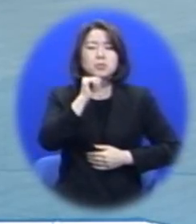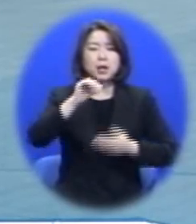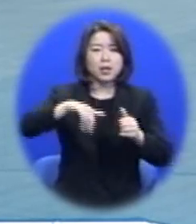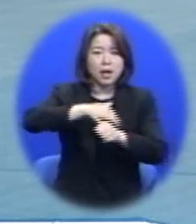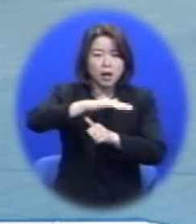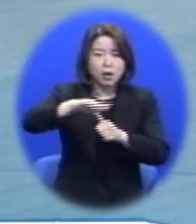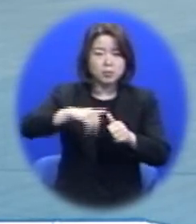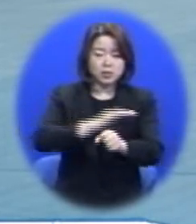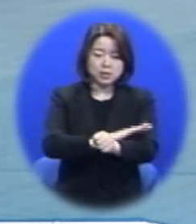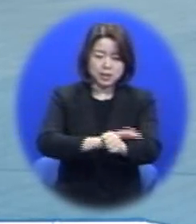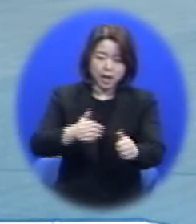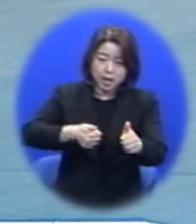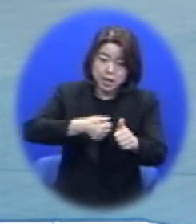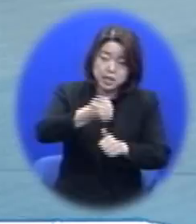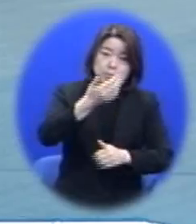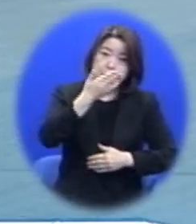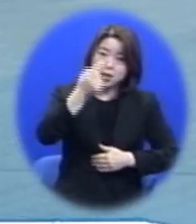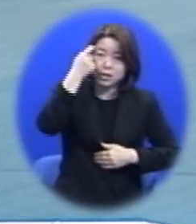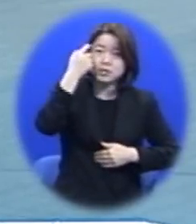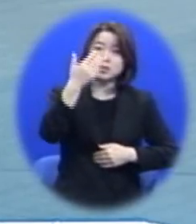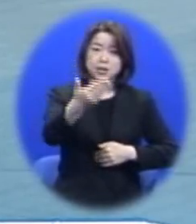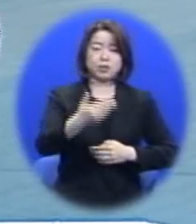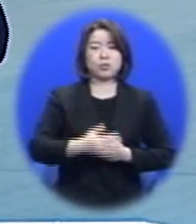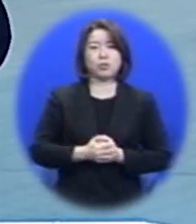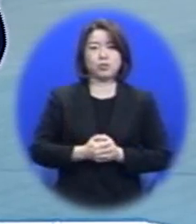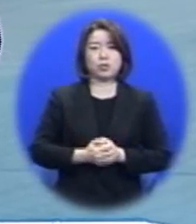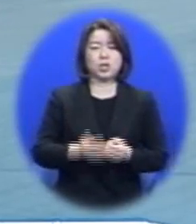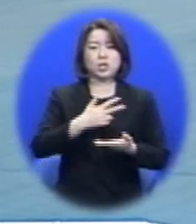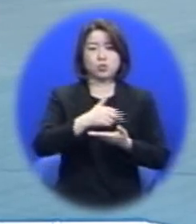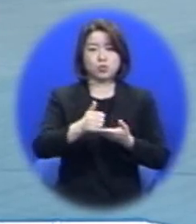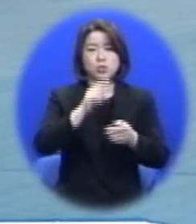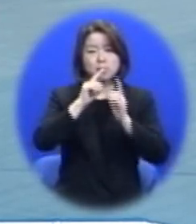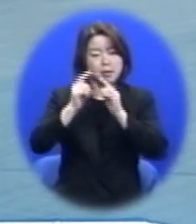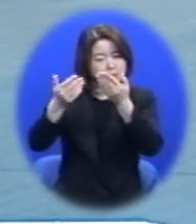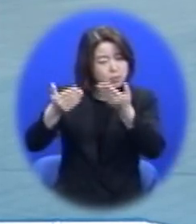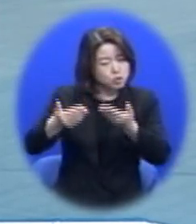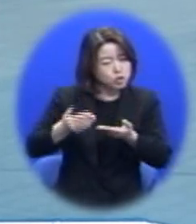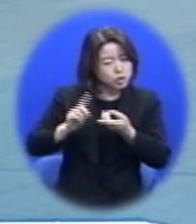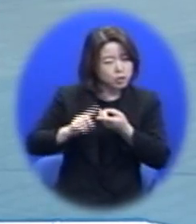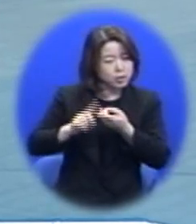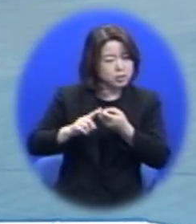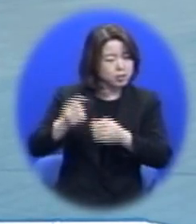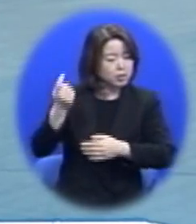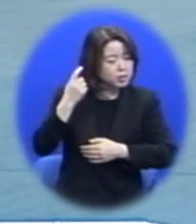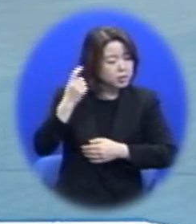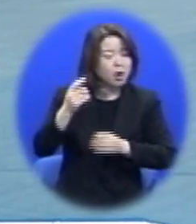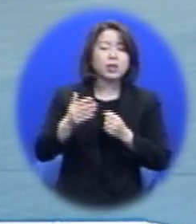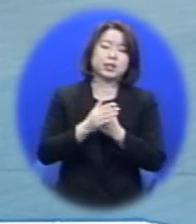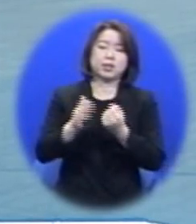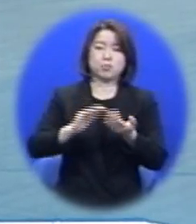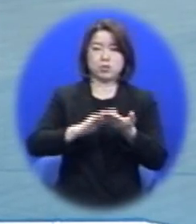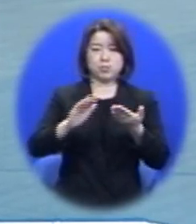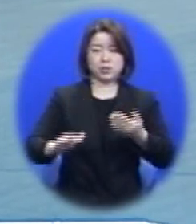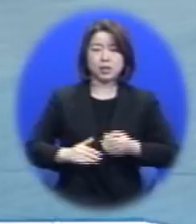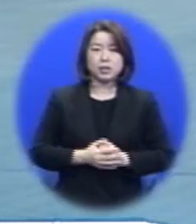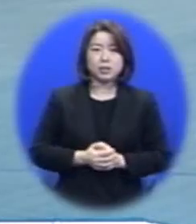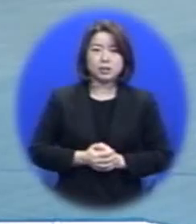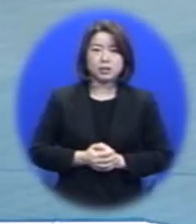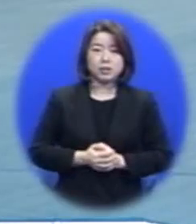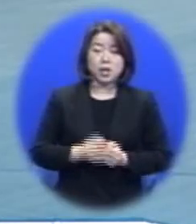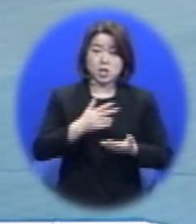잘 이겨나갔을까요? 주님이 말씀해 주시는 것을 들었기 때문입니다.